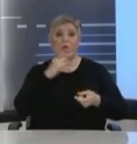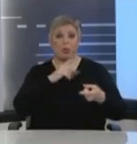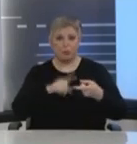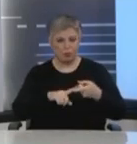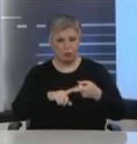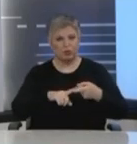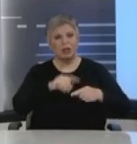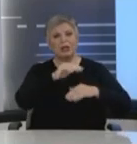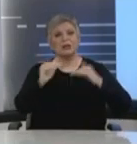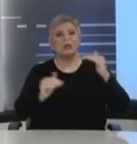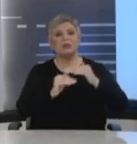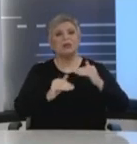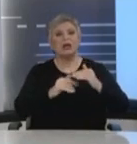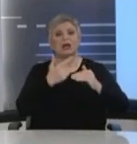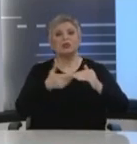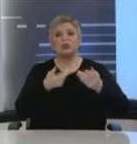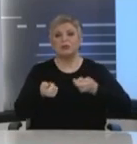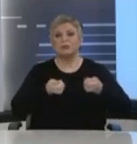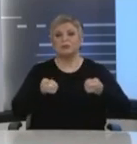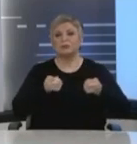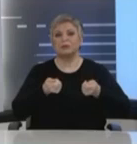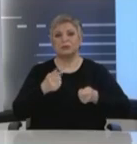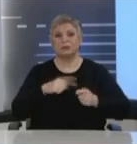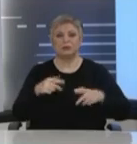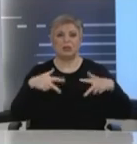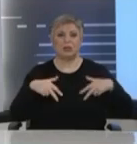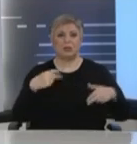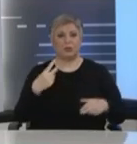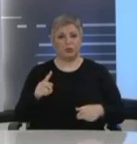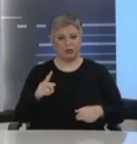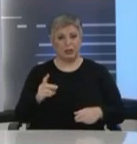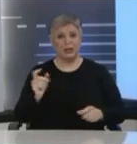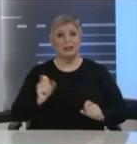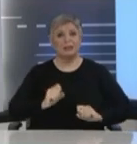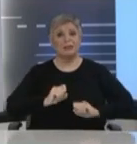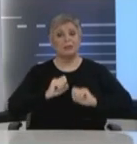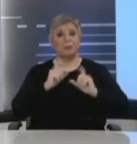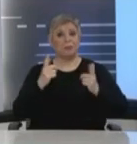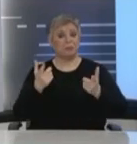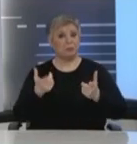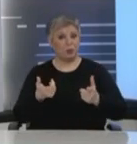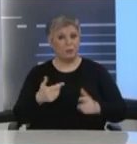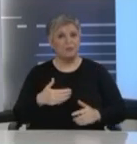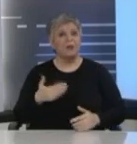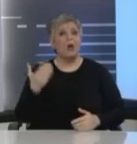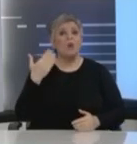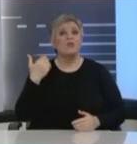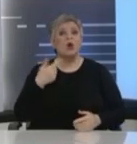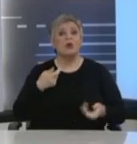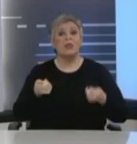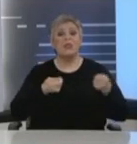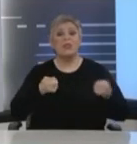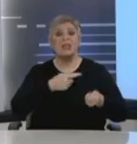Και τι εξαιρετική σύμπτωση! Απίθανη! Ο πρώην διοικητής της ΕΕΠ, επί Νέας